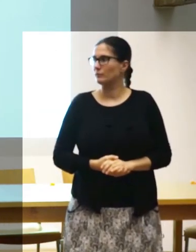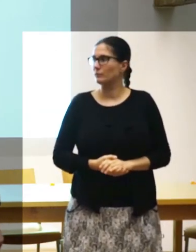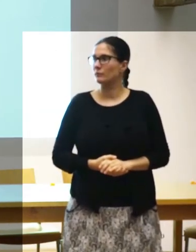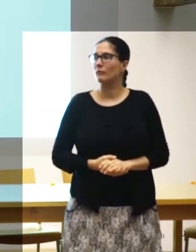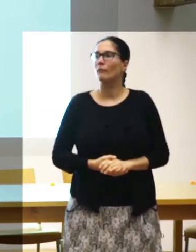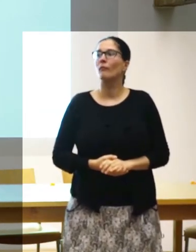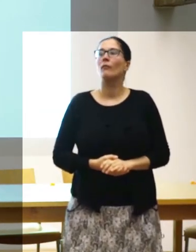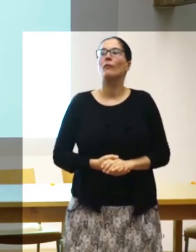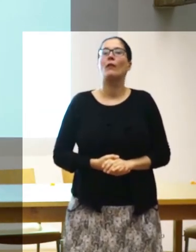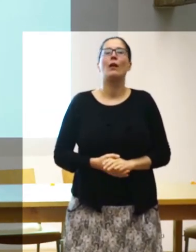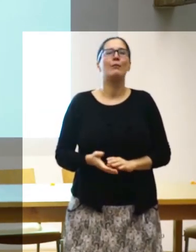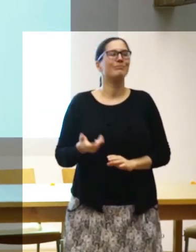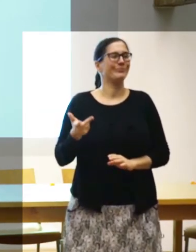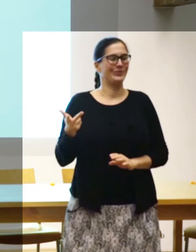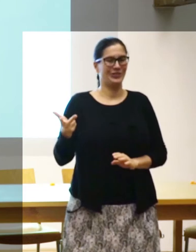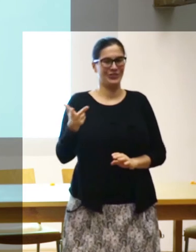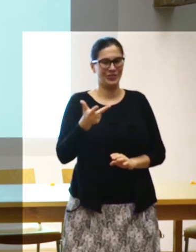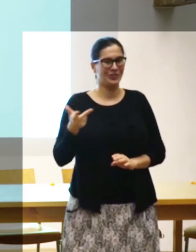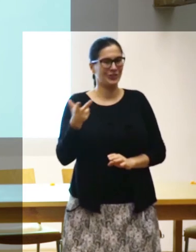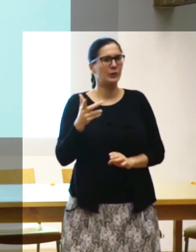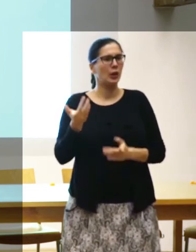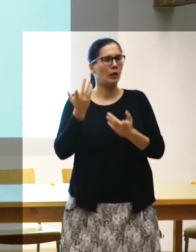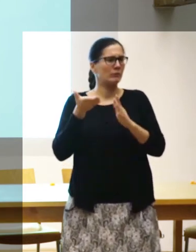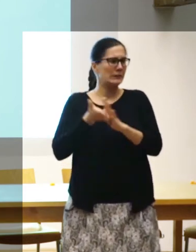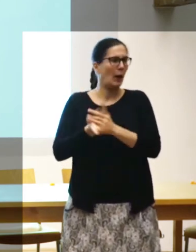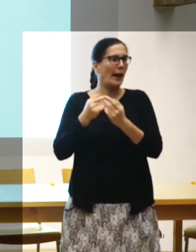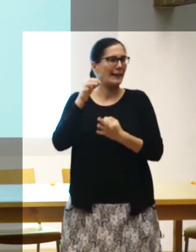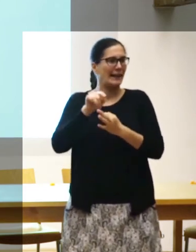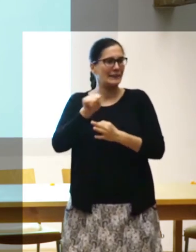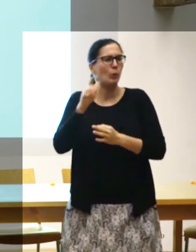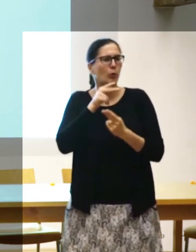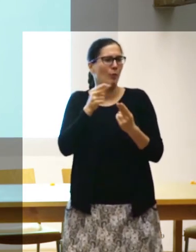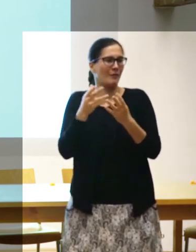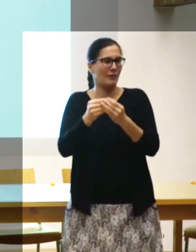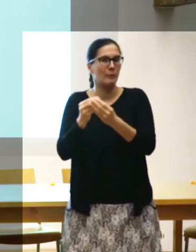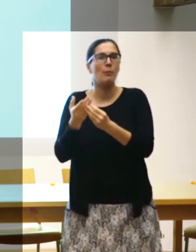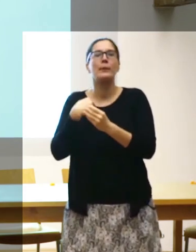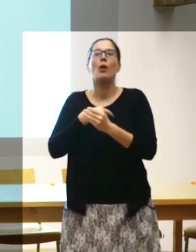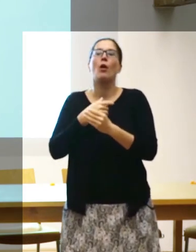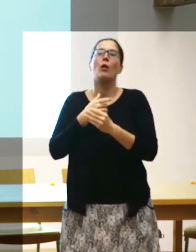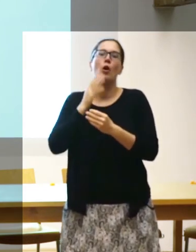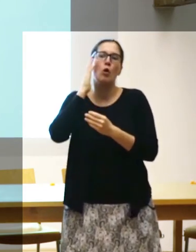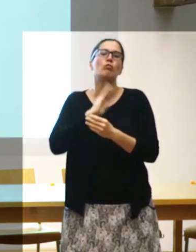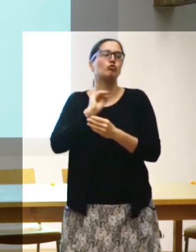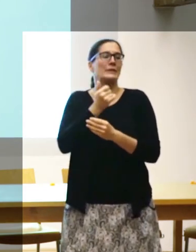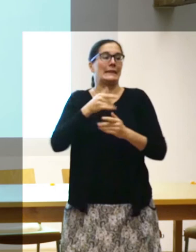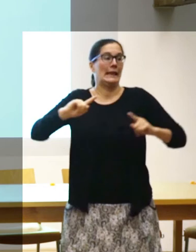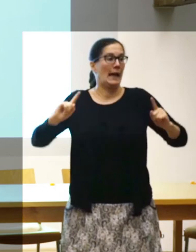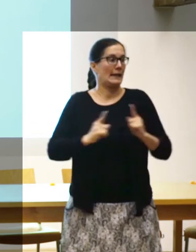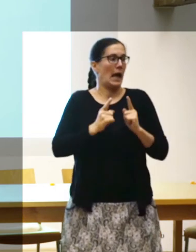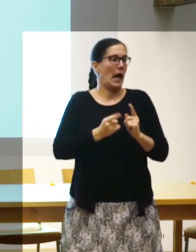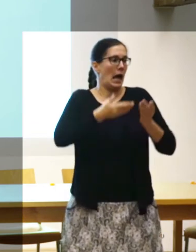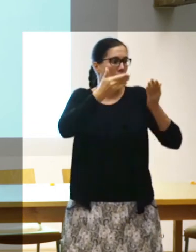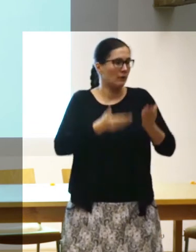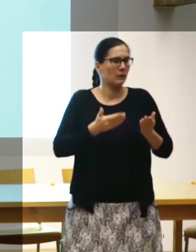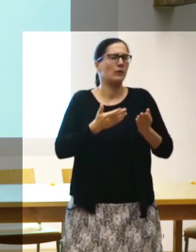Poprosila jsem všechny tři, které tady postupně uslyšíme, o krátké představení toho, jak